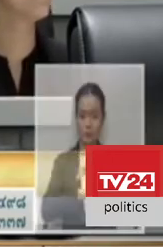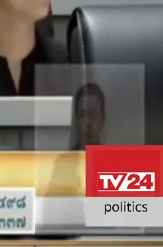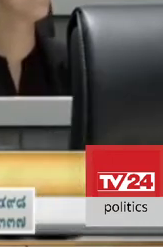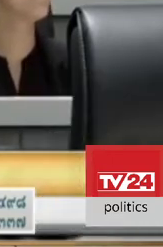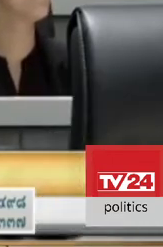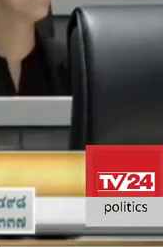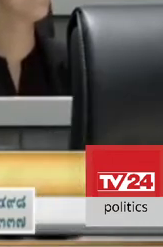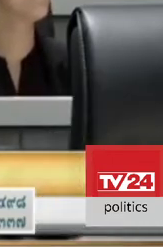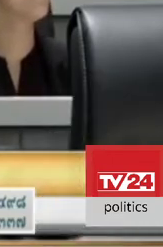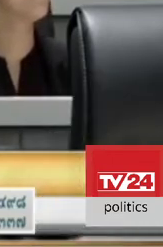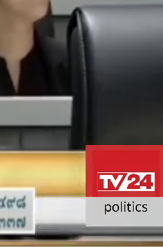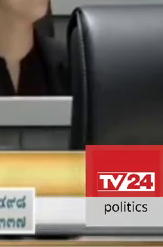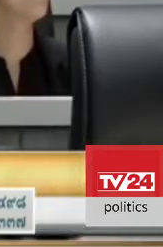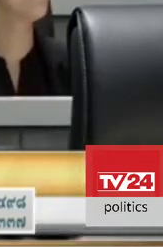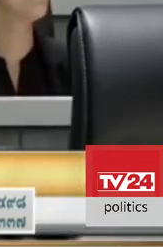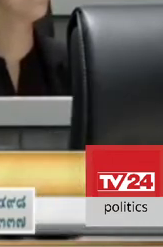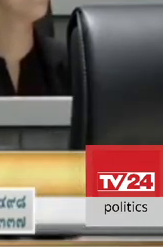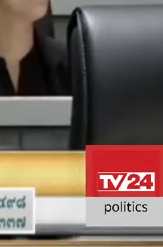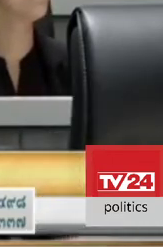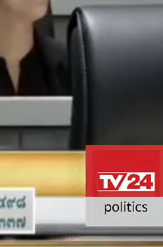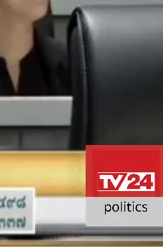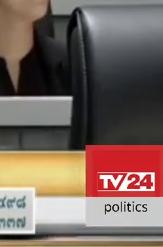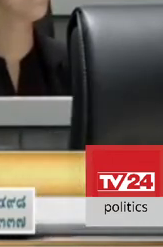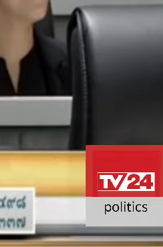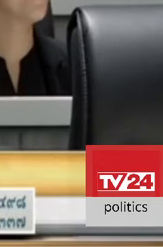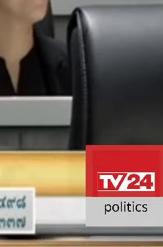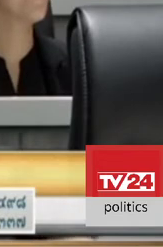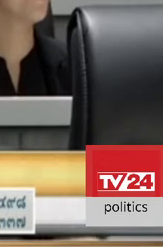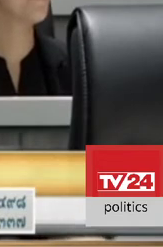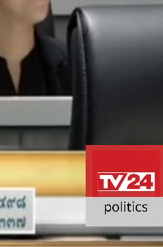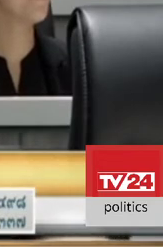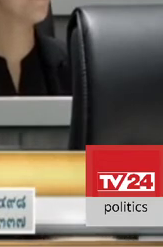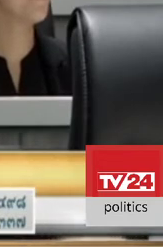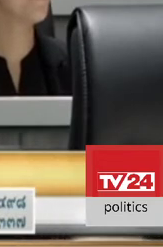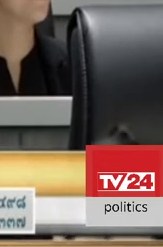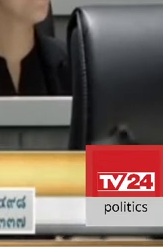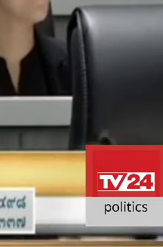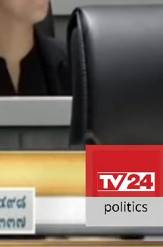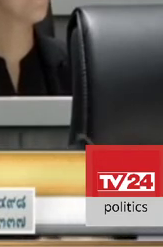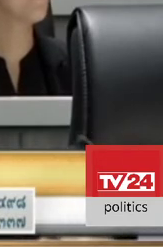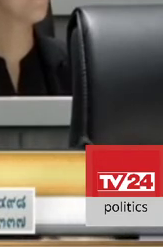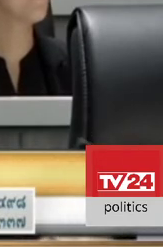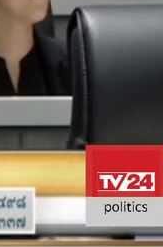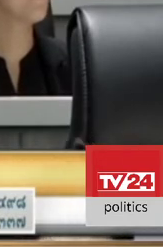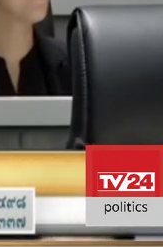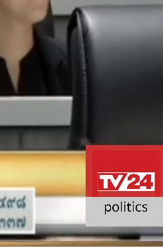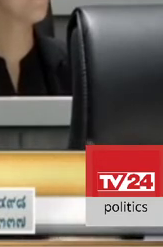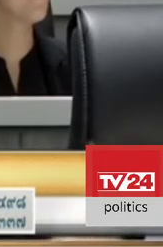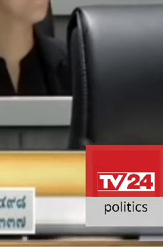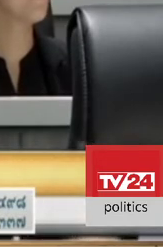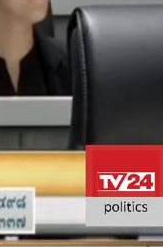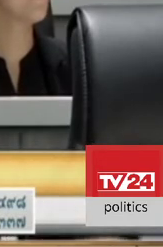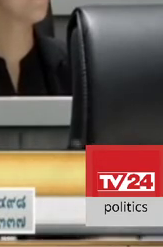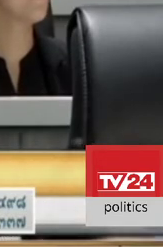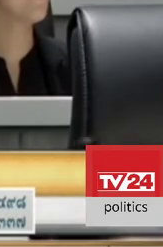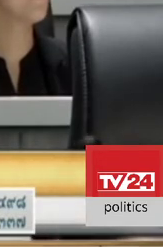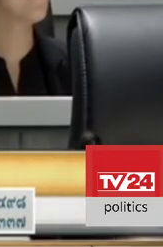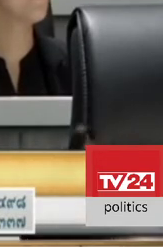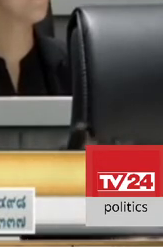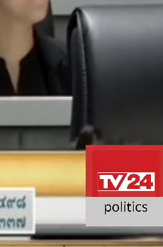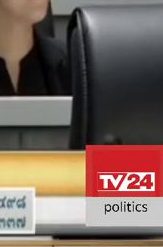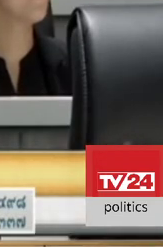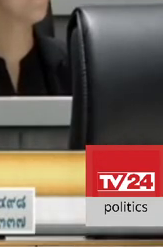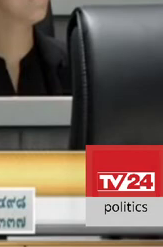ไทยคือจะผลักดันให้การเจรจาอาเซียนสามารถจบได้ภายในปีนี้เพื่อเร่งขยายการค้าการลง